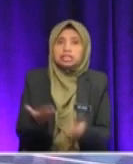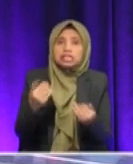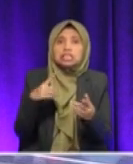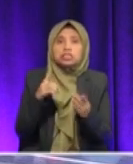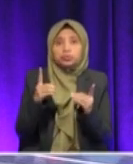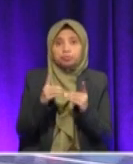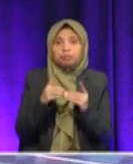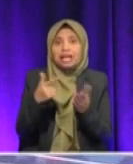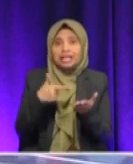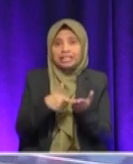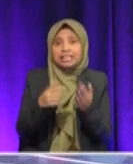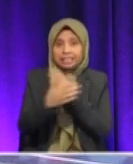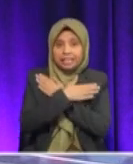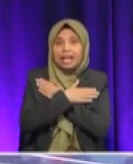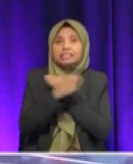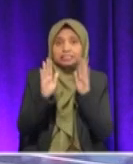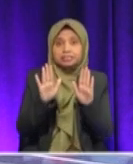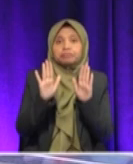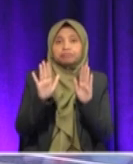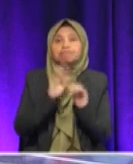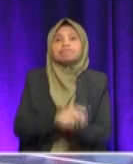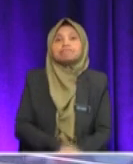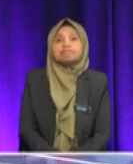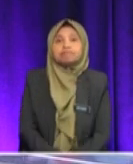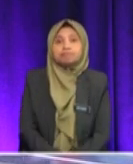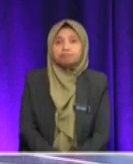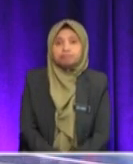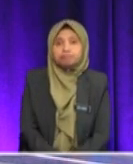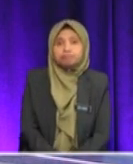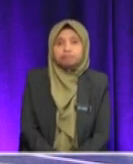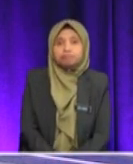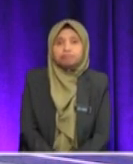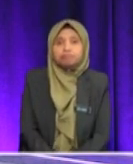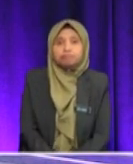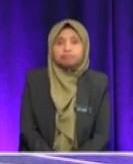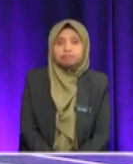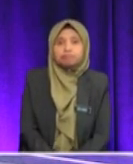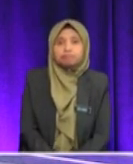semua kita akan melihat sebentar ya dan kembali selepas ini disela prasekolah